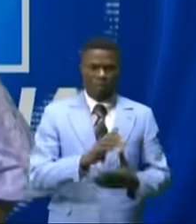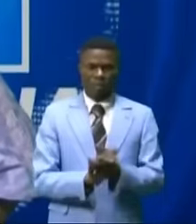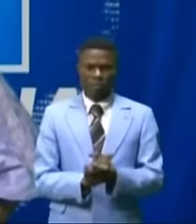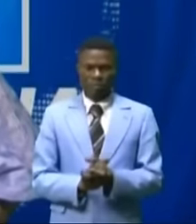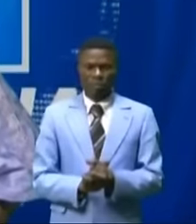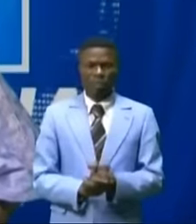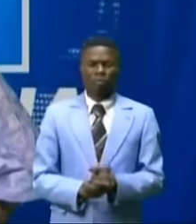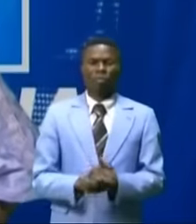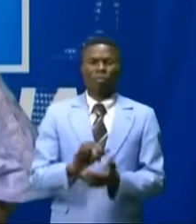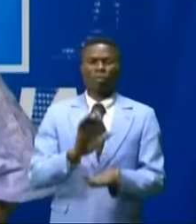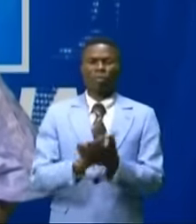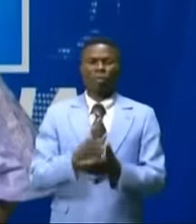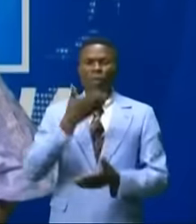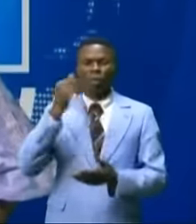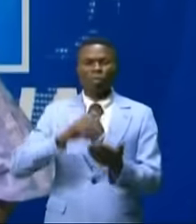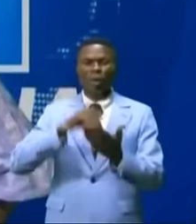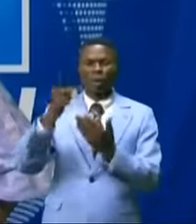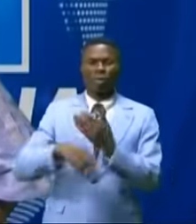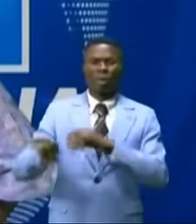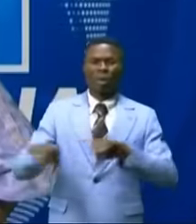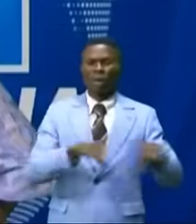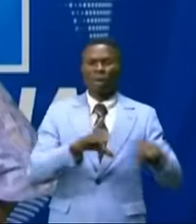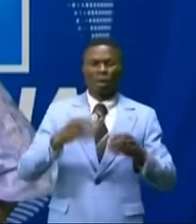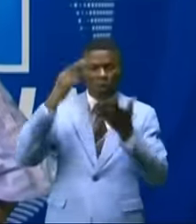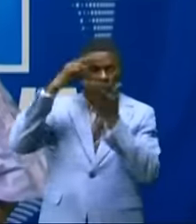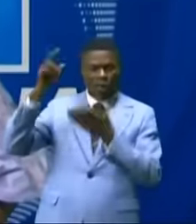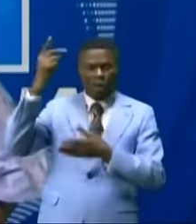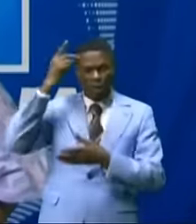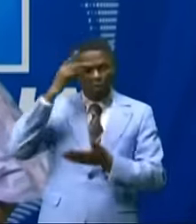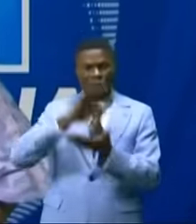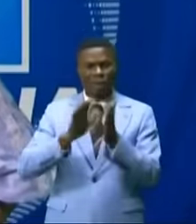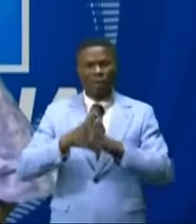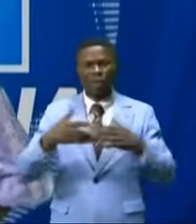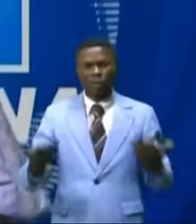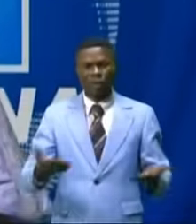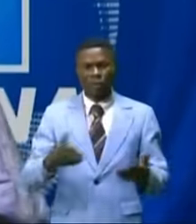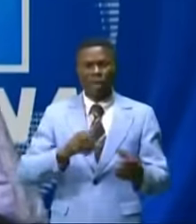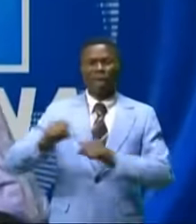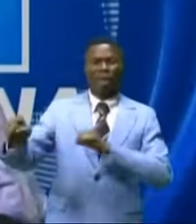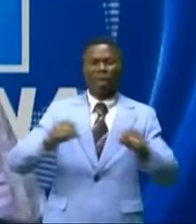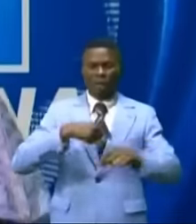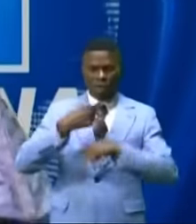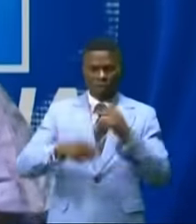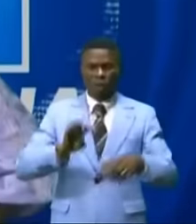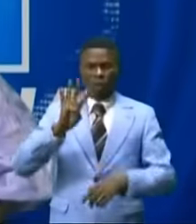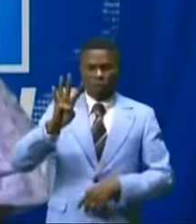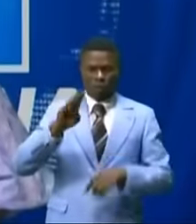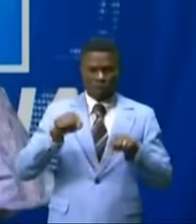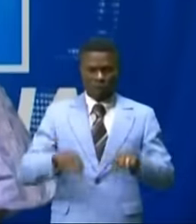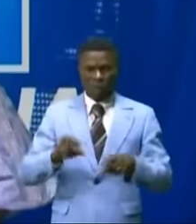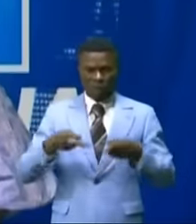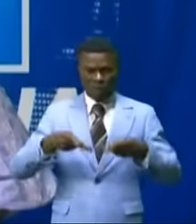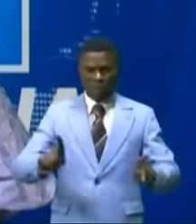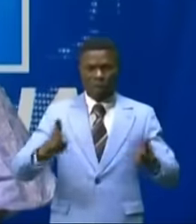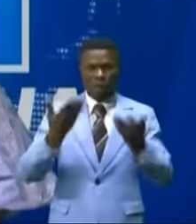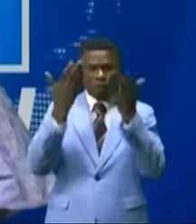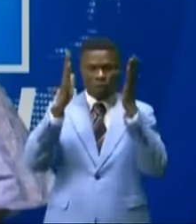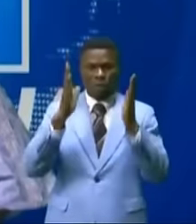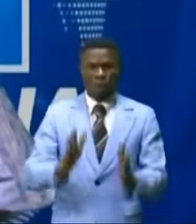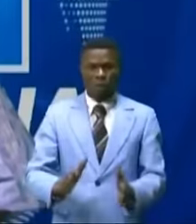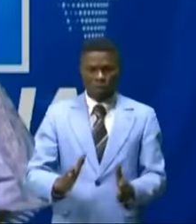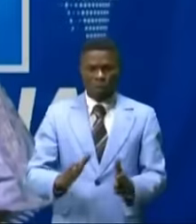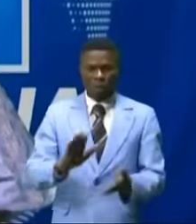Et quel sera le meilleur plan d'affaires à l'université de Kinshasa? Un concours a été lancé ce jeudi pour permettre aux étudiants